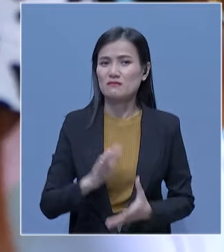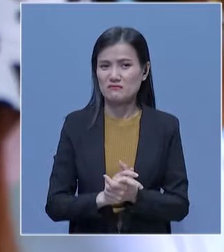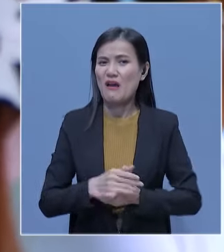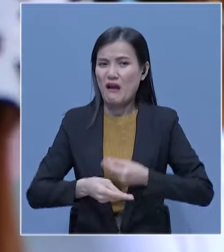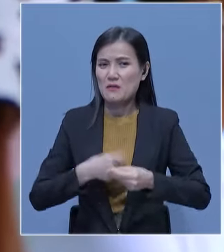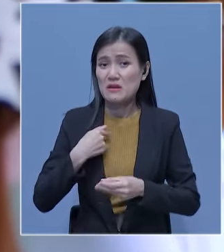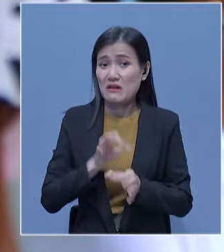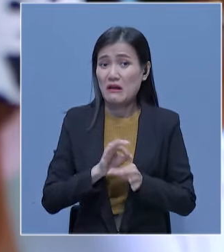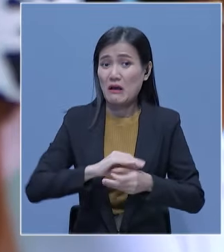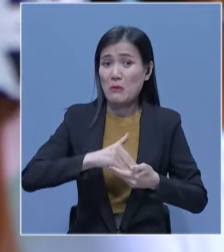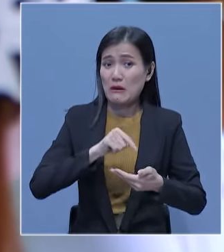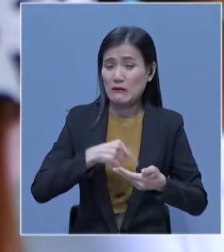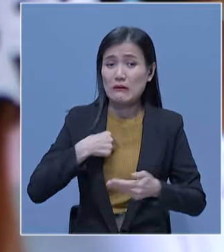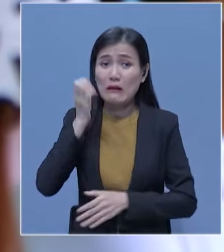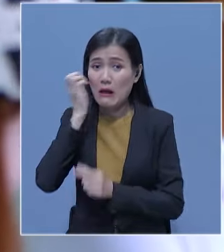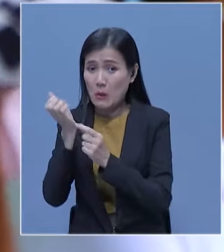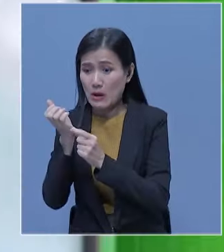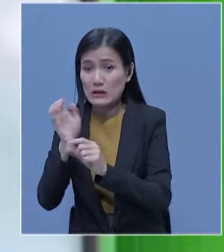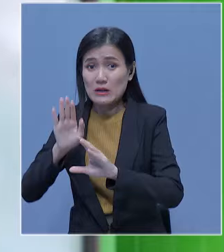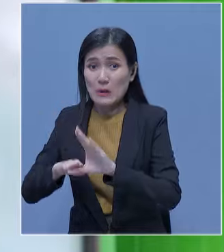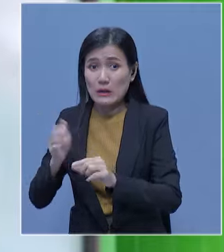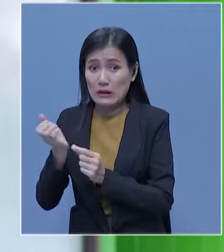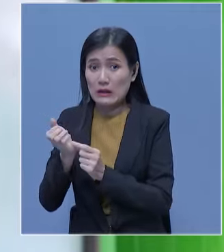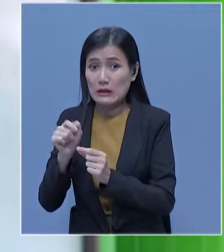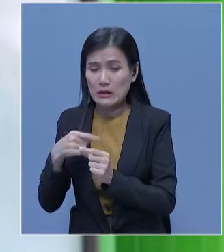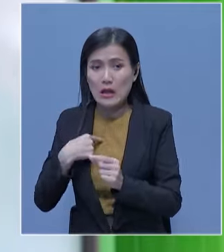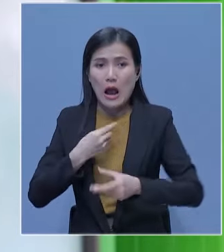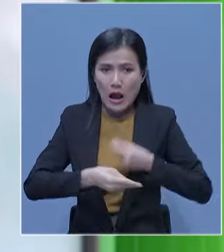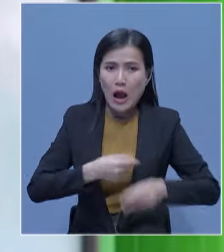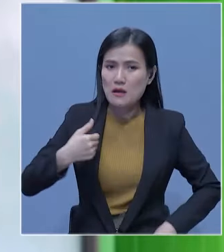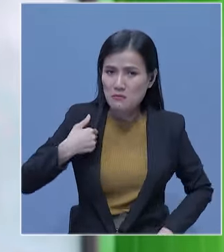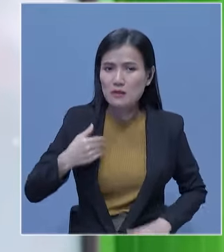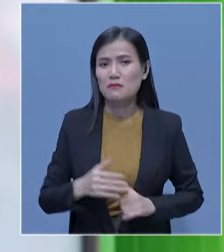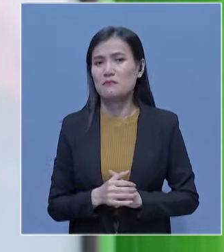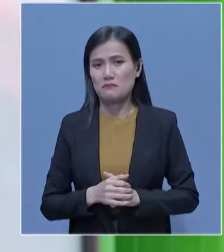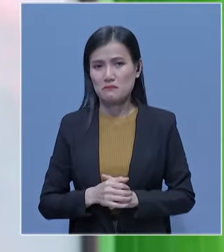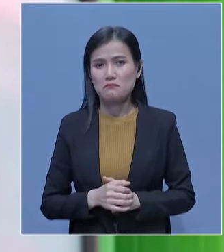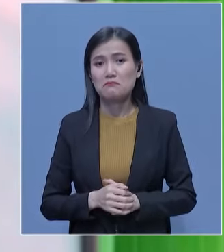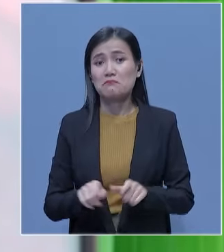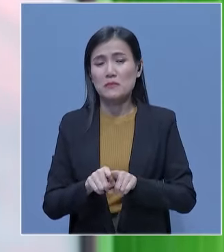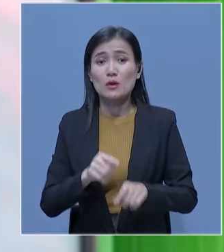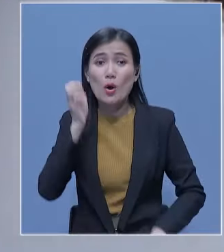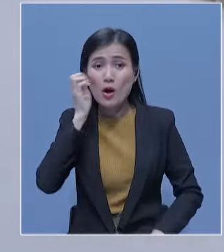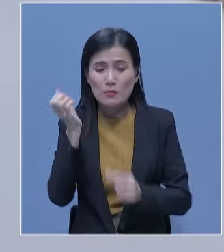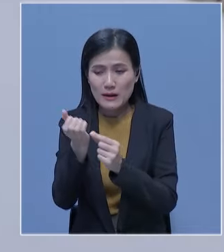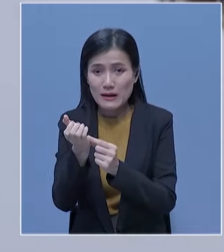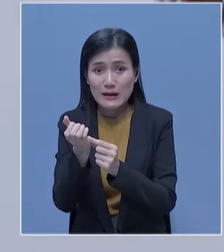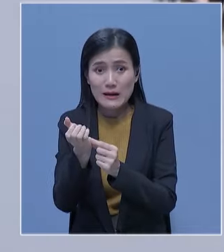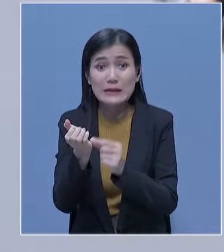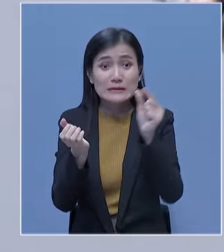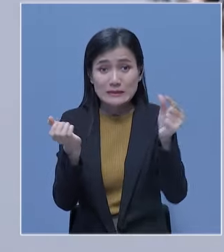มุดบัญชีธนาคารและซิมมือถือที่ไม่ติดสแกนหน้าด้วยหรือขายโทรศัพท์มือถือพร้อมซิมการ์ดมีบัญชีพร้อมใช้งาน